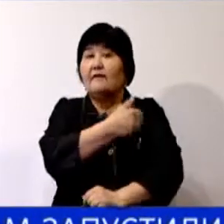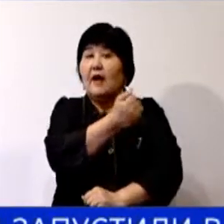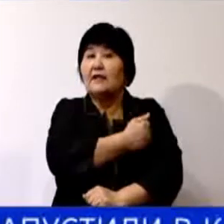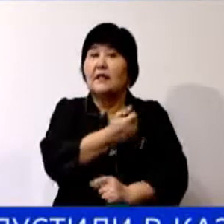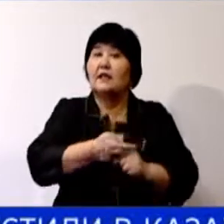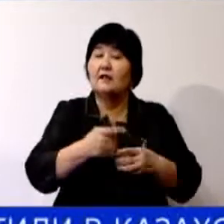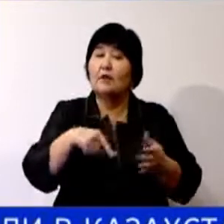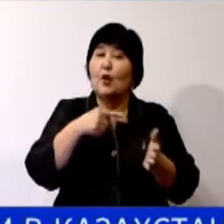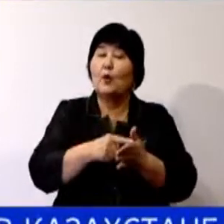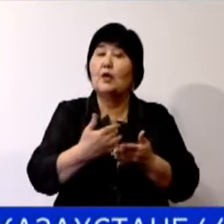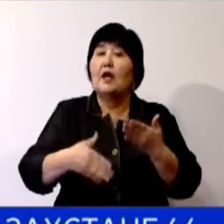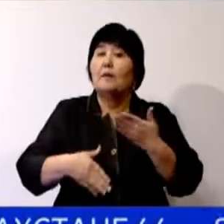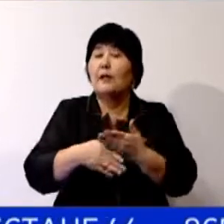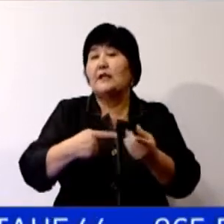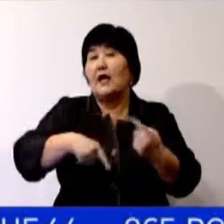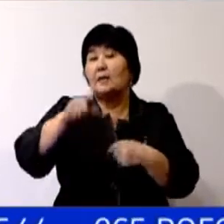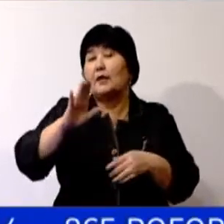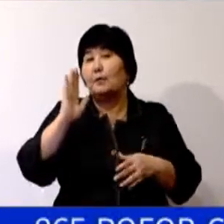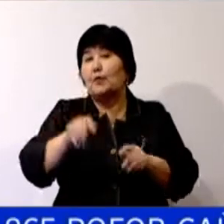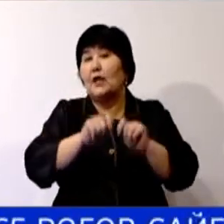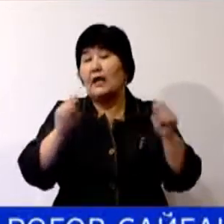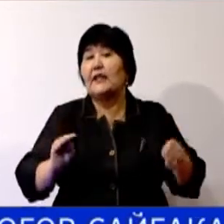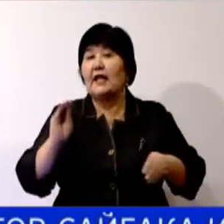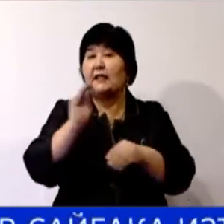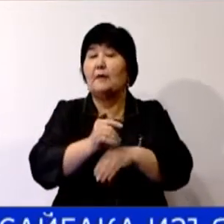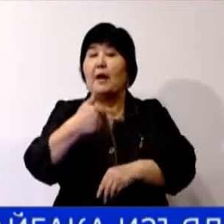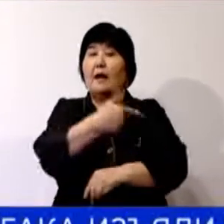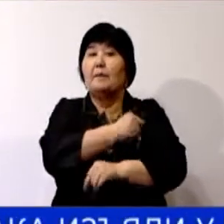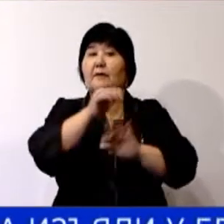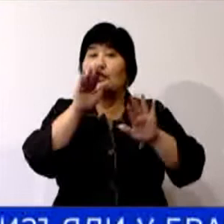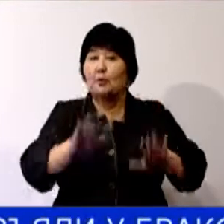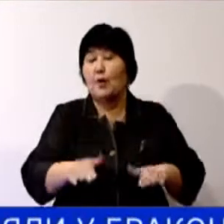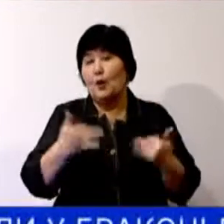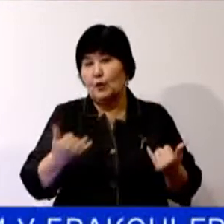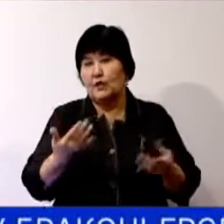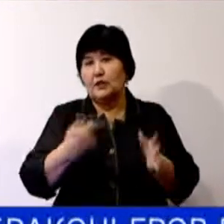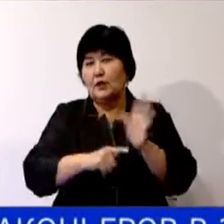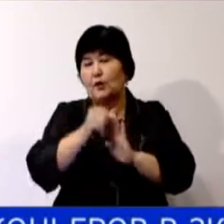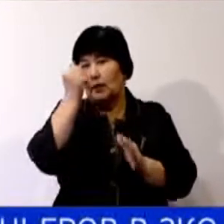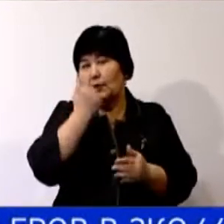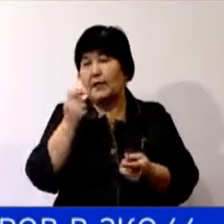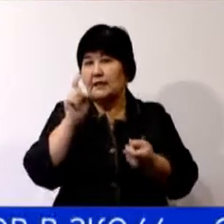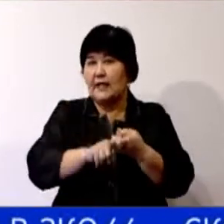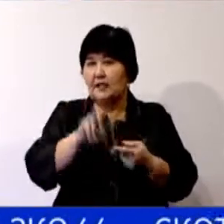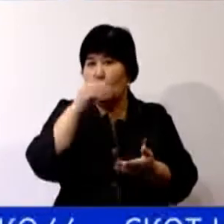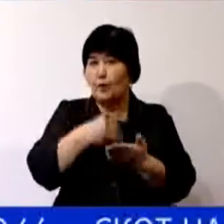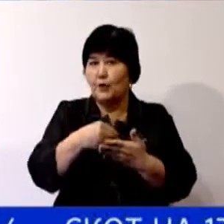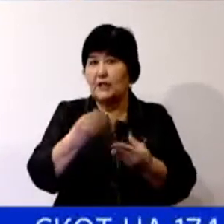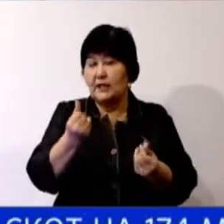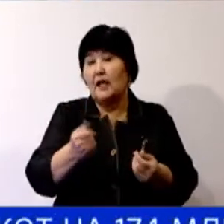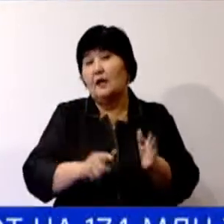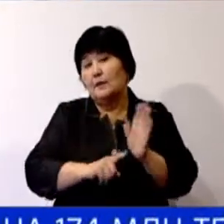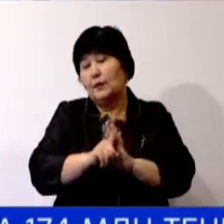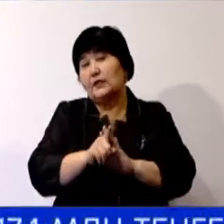Для этого в городе при поддержке предпринимателей будут открыты дополнительные прививочные пункты. Уже сегодня, благодаря за счет внебюджетных средств,